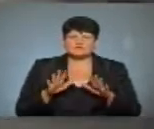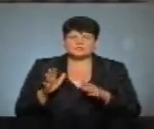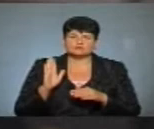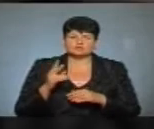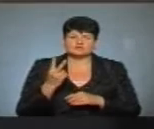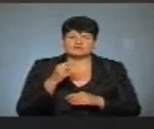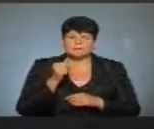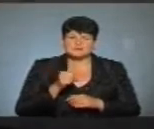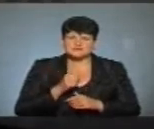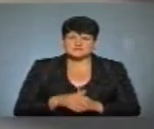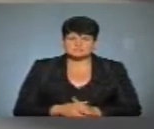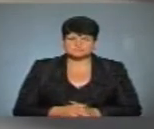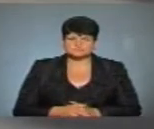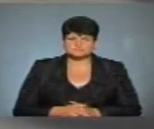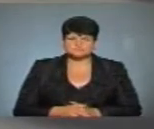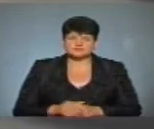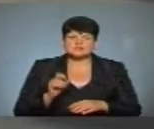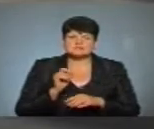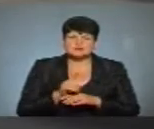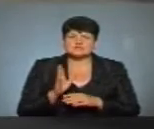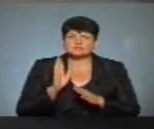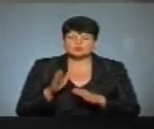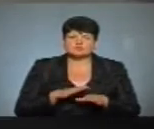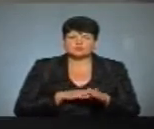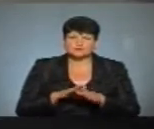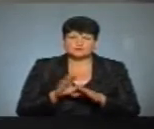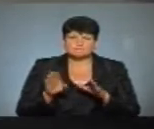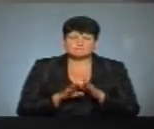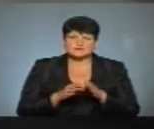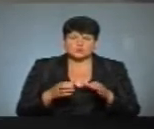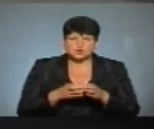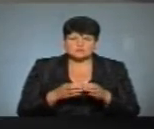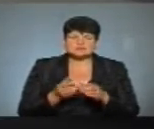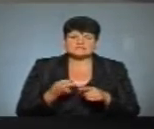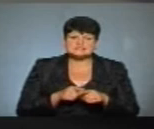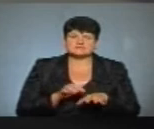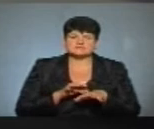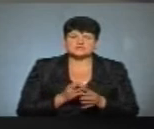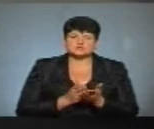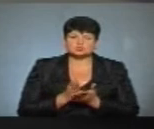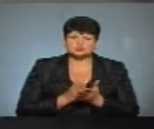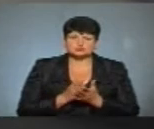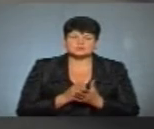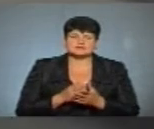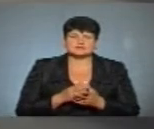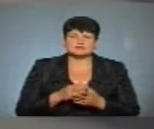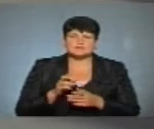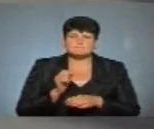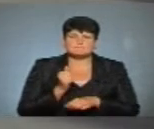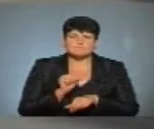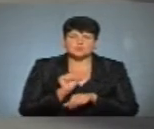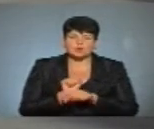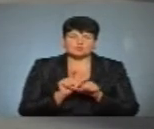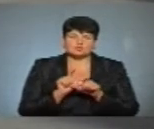2 місяці. Завдання, які буде виконувати підрозділ, це, зокрема, несення служби на стаціонарному блокпості,